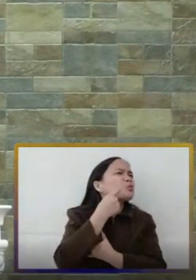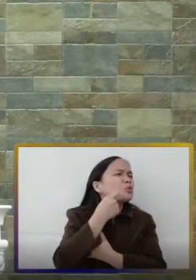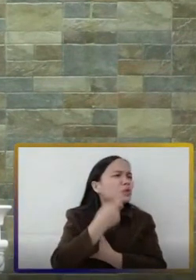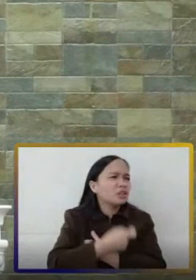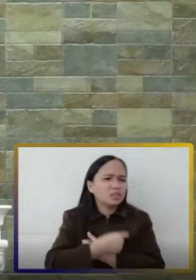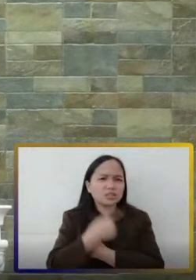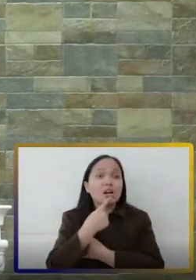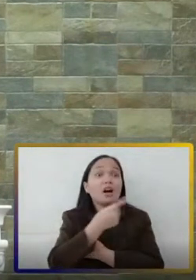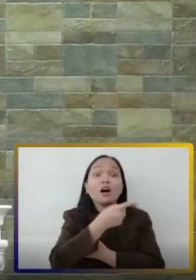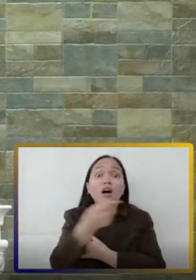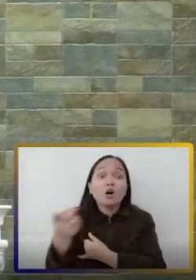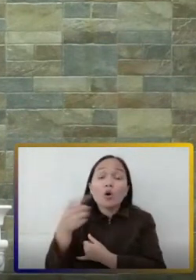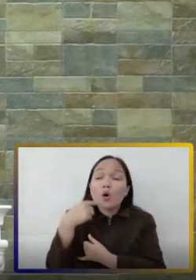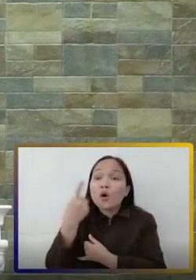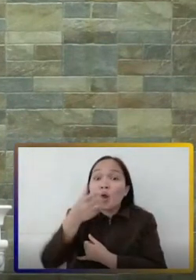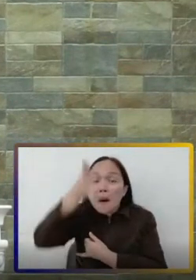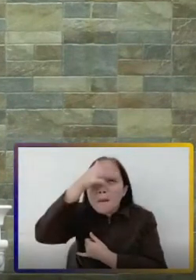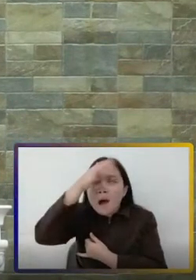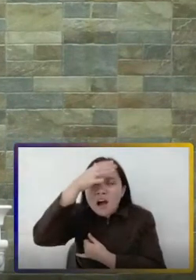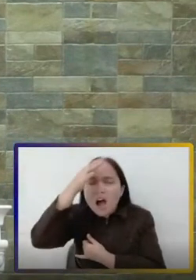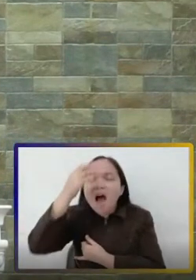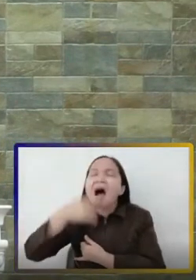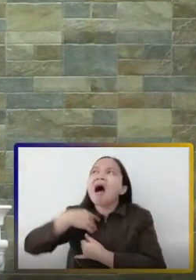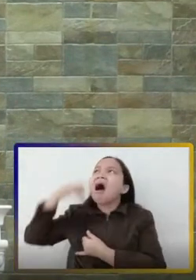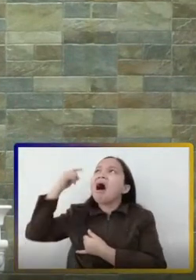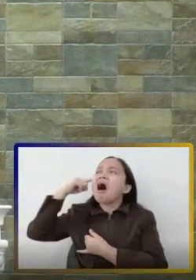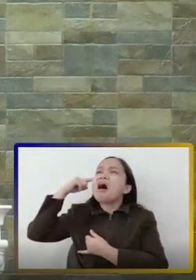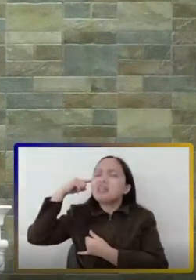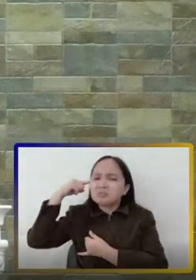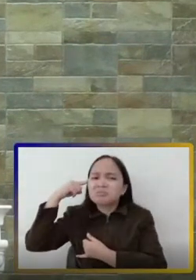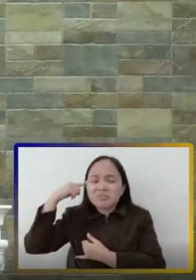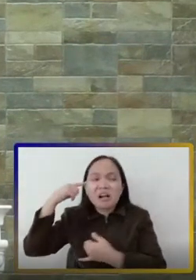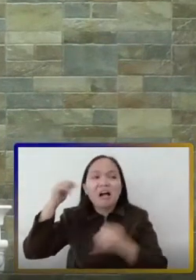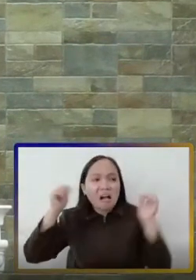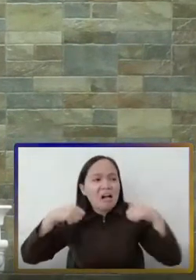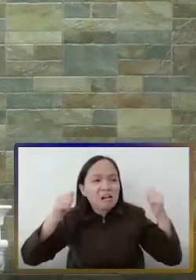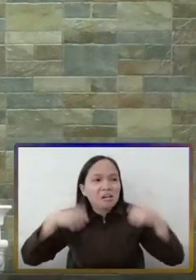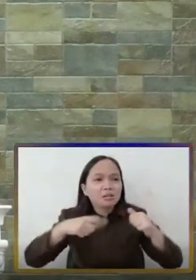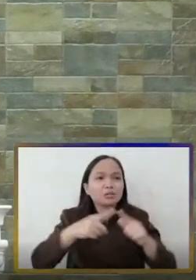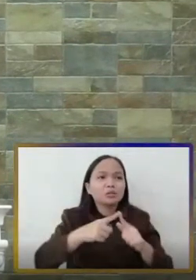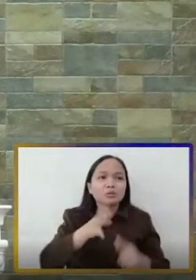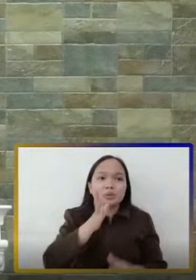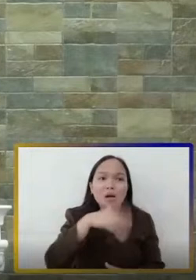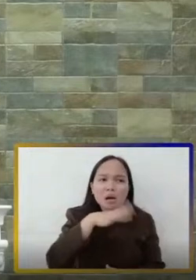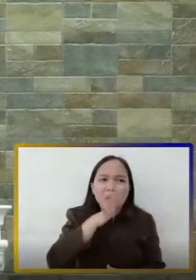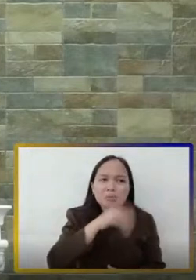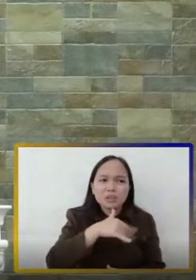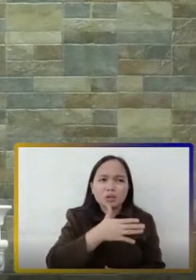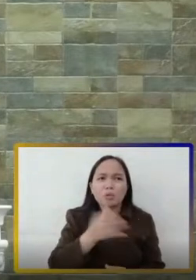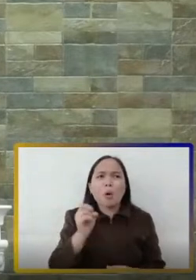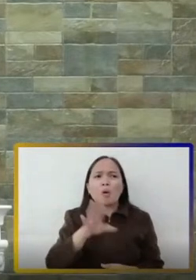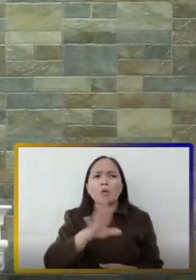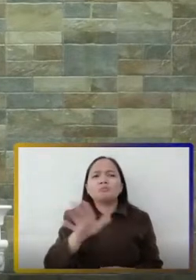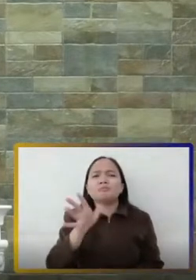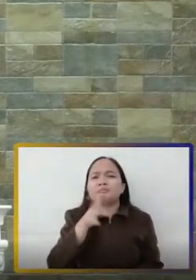Eh kayo naman mga uto-uto na mga tatay, nagpapauto din kayo sa mga nanay, sa mga asawa ninyo.